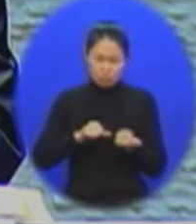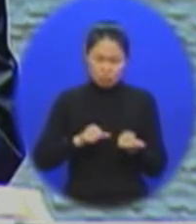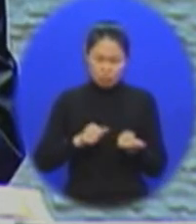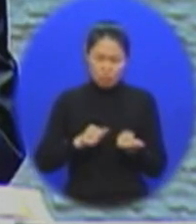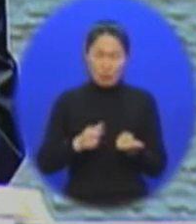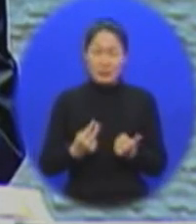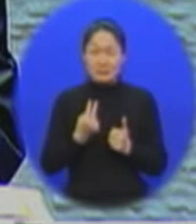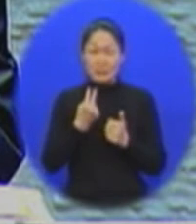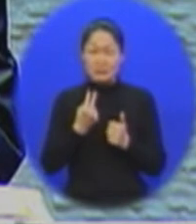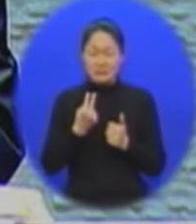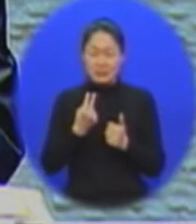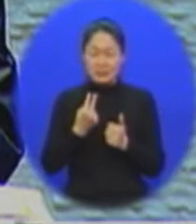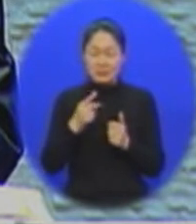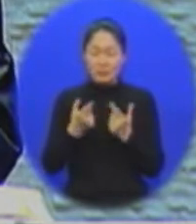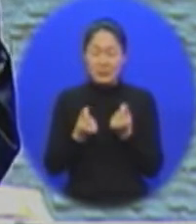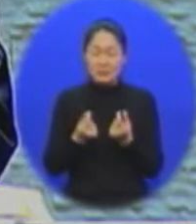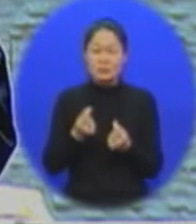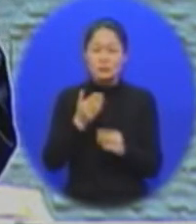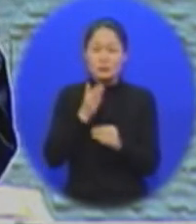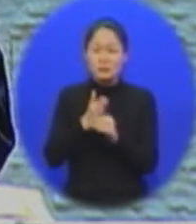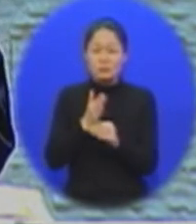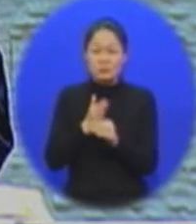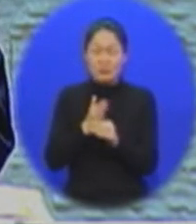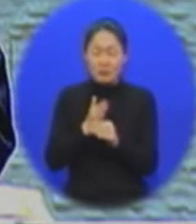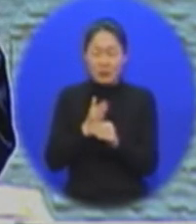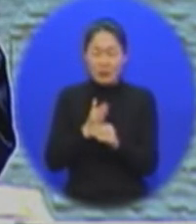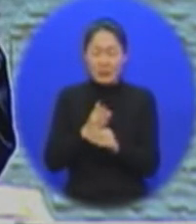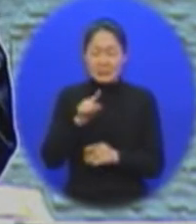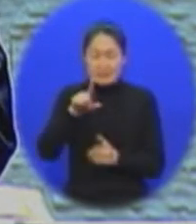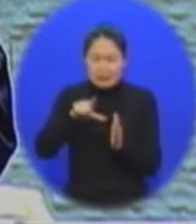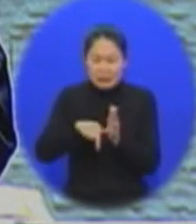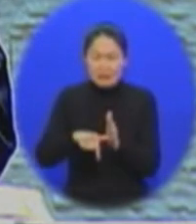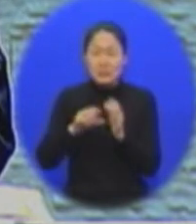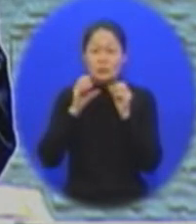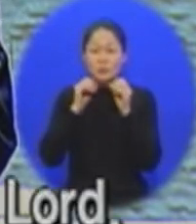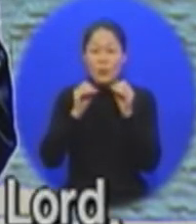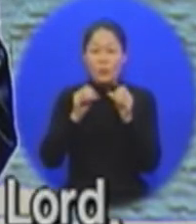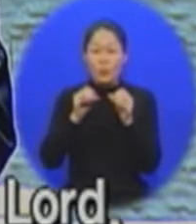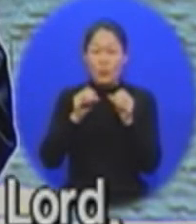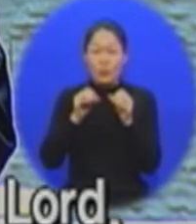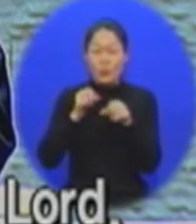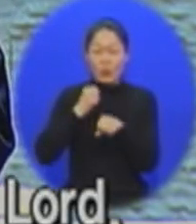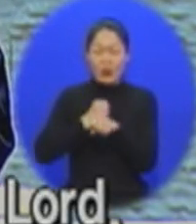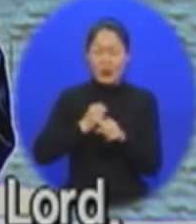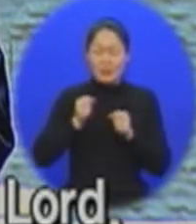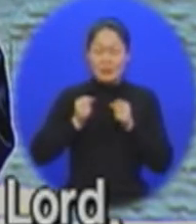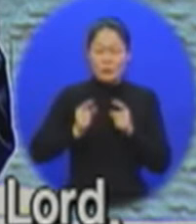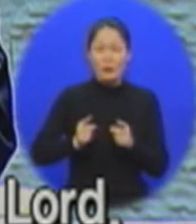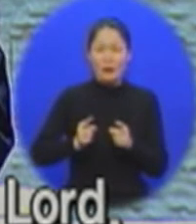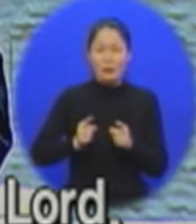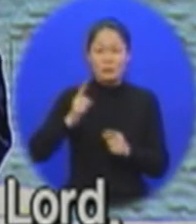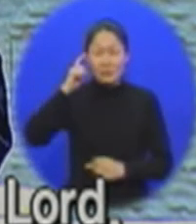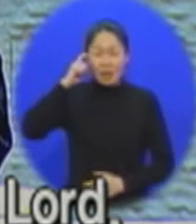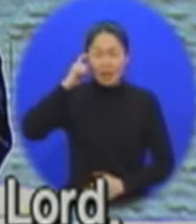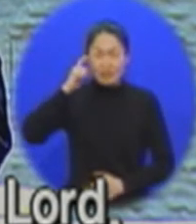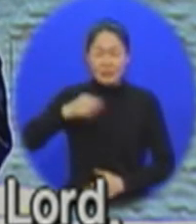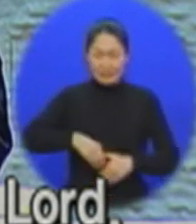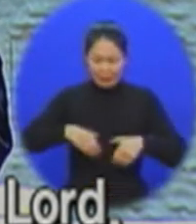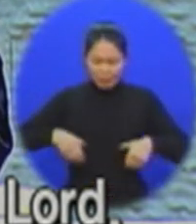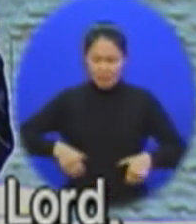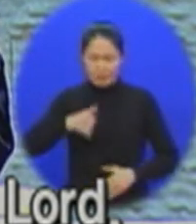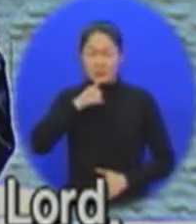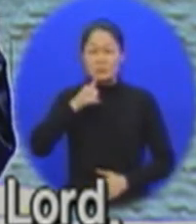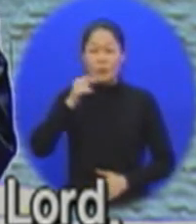재판 석 했었지만 그 시간이 전도할 기회 라고 여길 이런 당대 함 있었습니다 주님을 바라 보았기